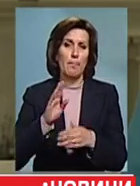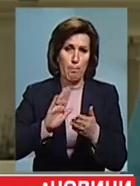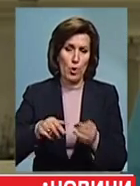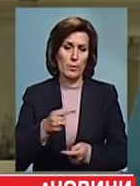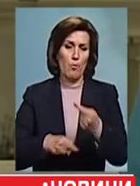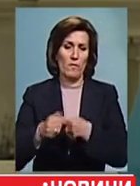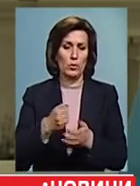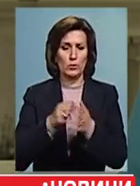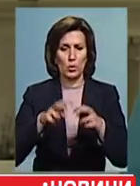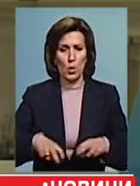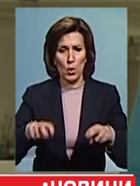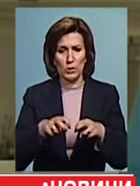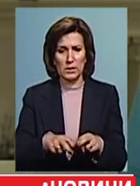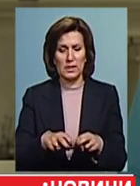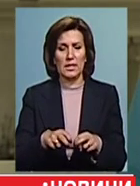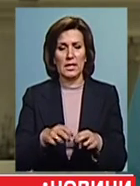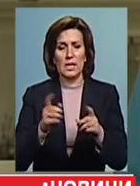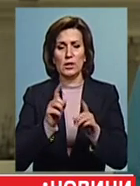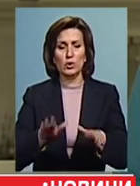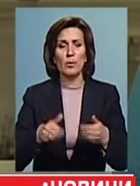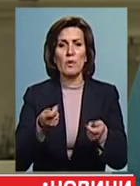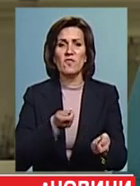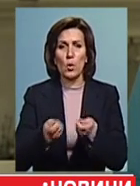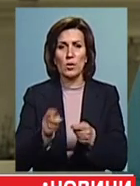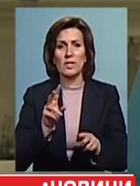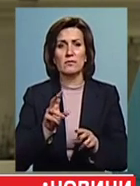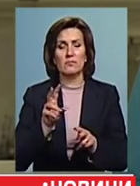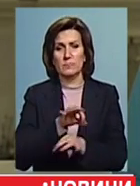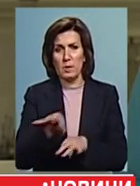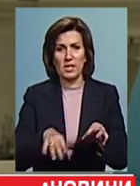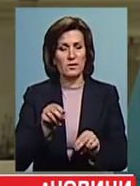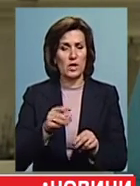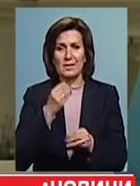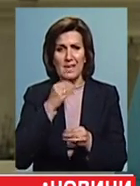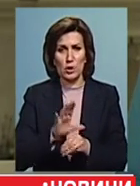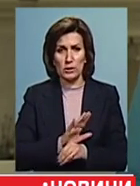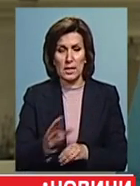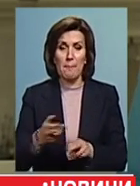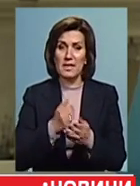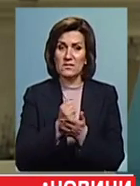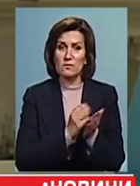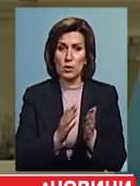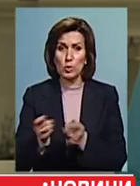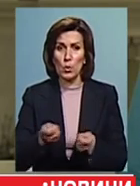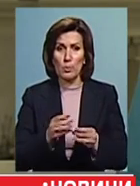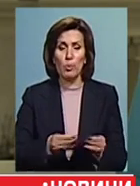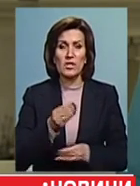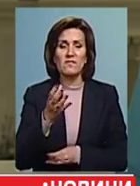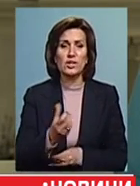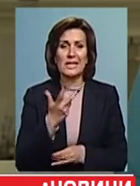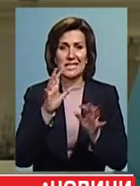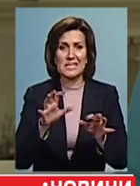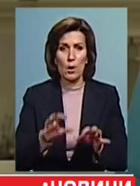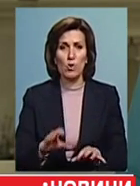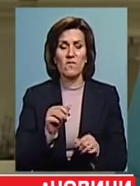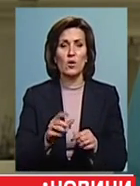потім повернутися до розгляду. Те, що запропонував уряд, проект вважають недосконалим. Проте для безвізового режиму уряд подав ще 3